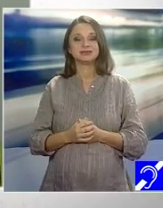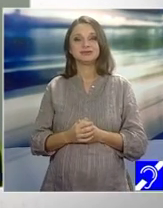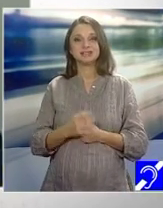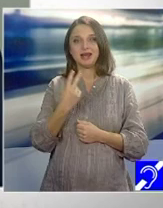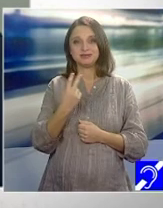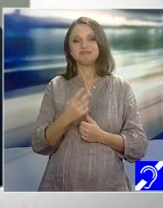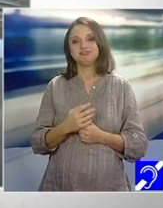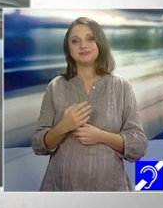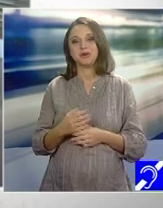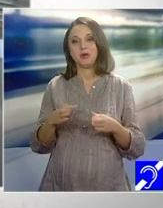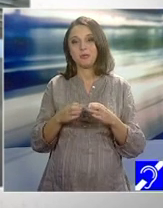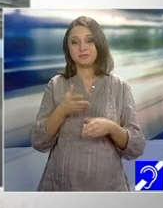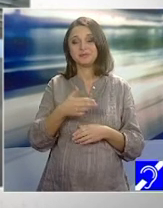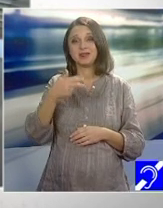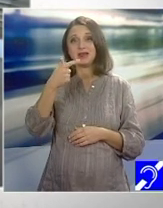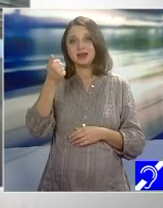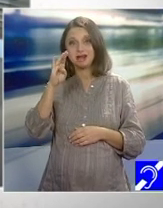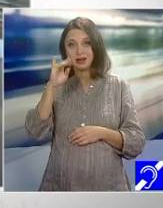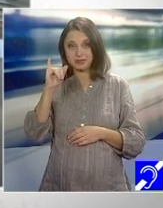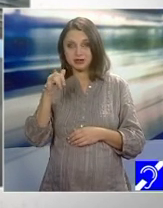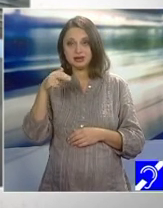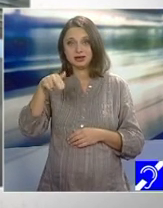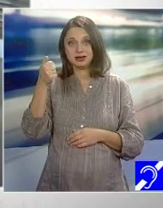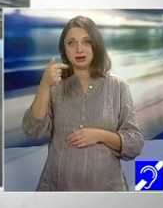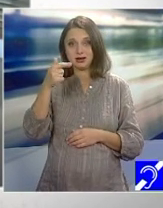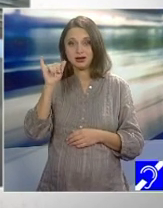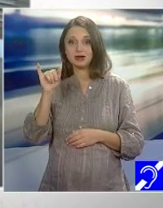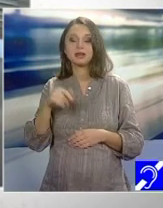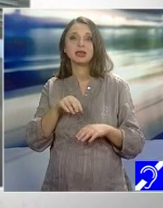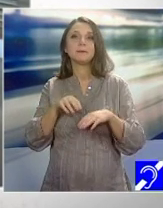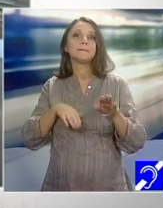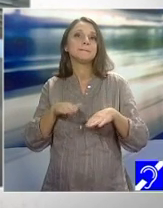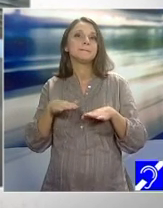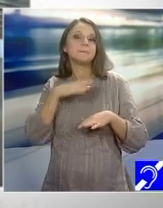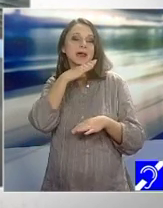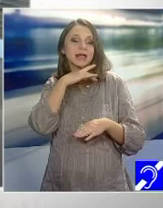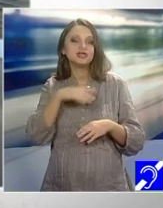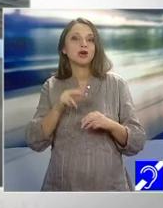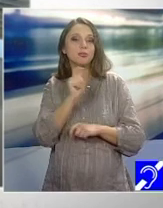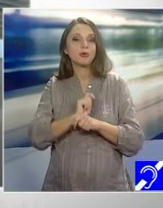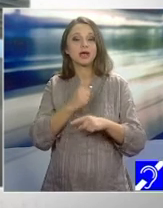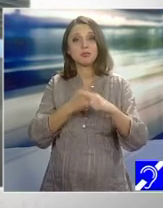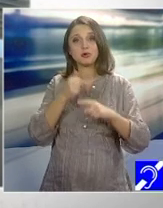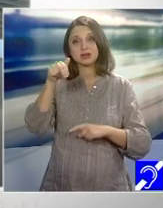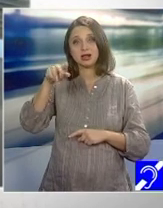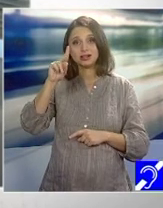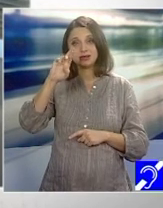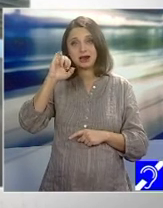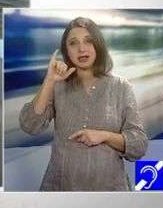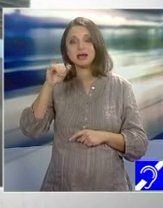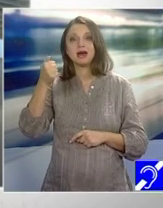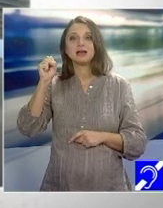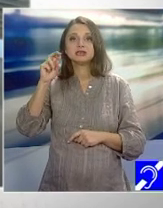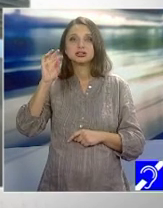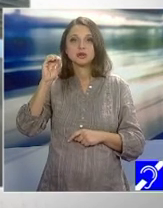Este vorba despre domnul Gabi Noci, managerul acestui proiect, care a venit împreună cu Andrei Asofiei. Bună ziua, bine ați venit! Bună ziua, bine v-am